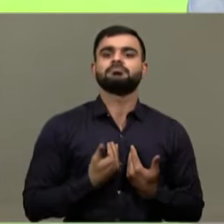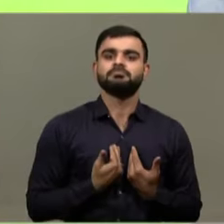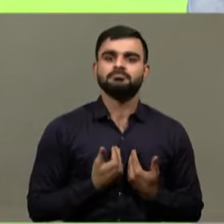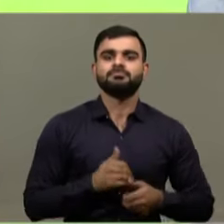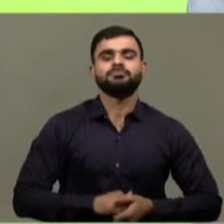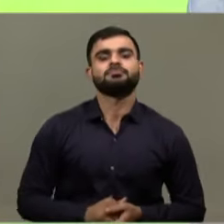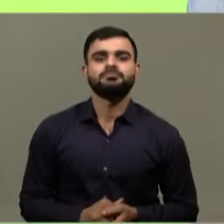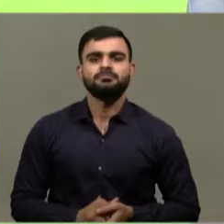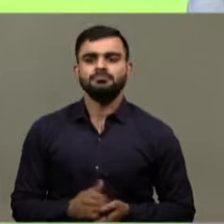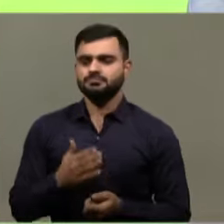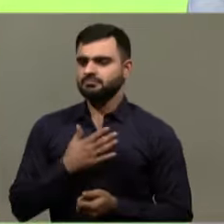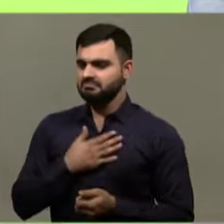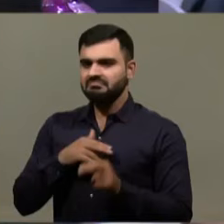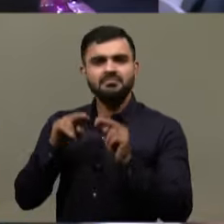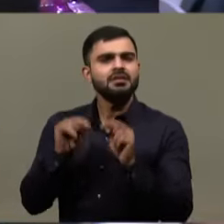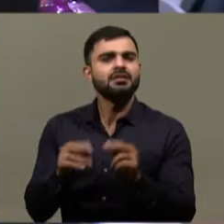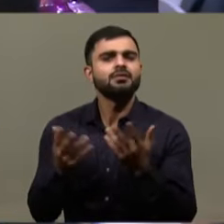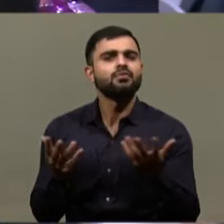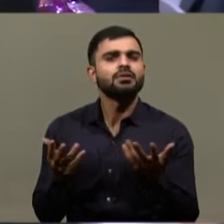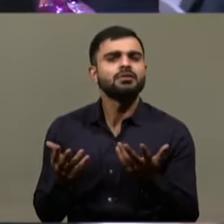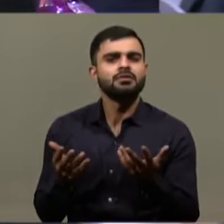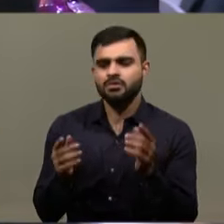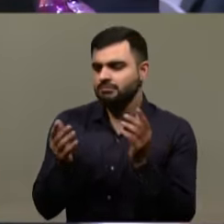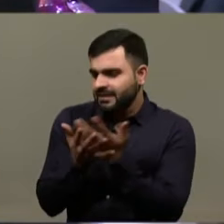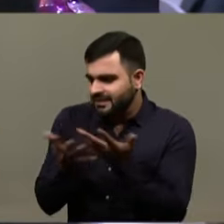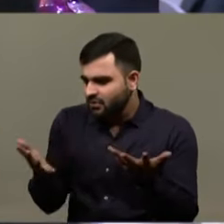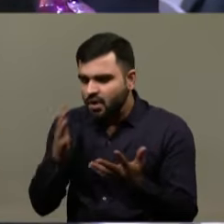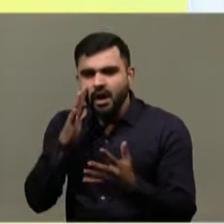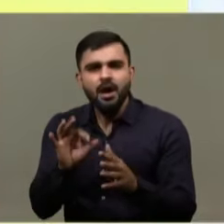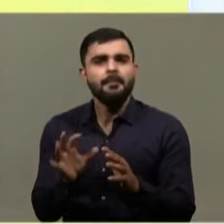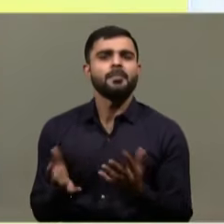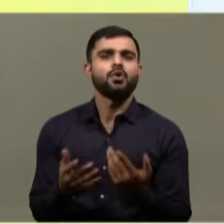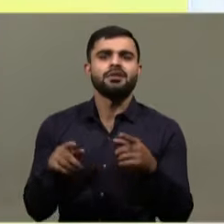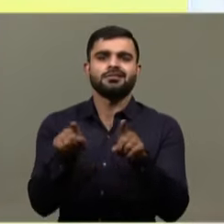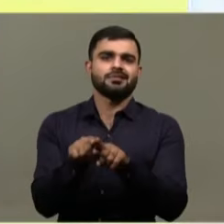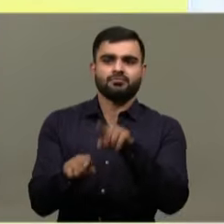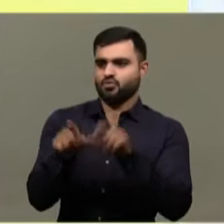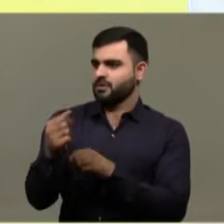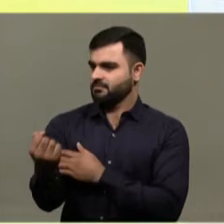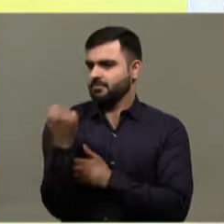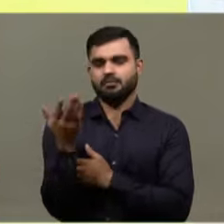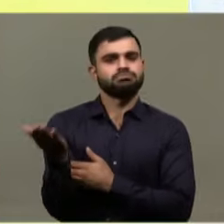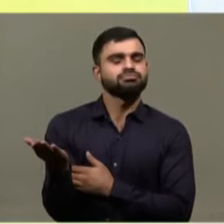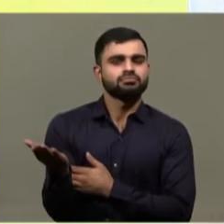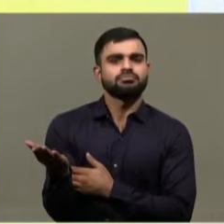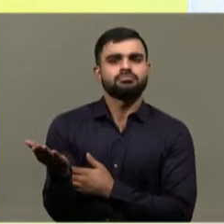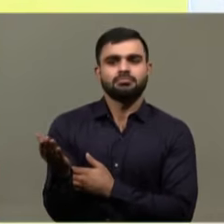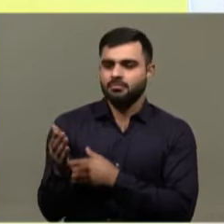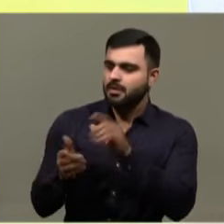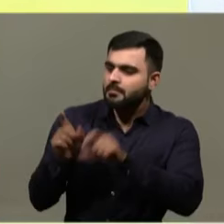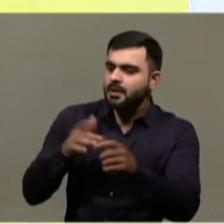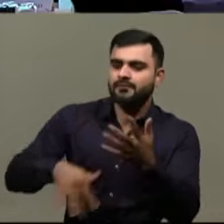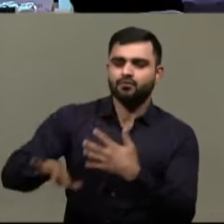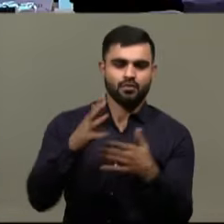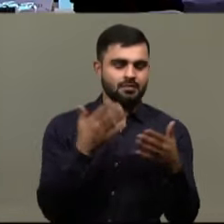डिसेबल मेरी क्या जरूरत हैं मेरे छोटी छोटी सी उम्मीदें हैं कि जैसे आपको अधिकार है कि आप हर जगह